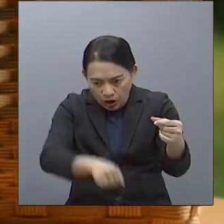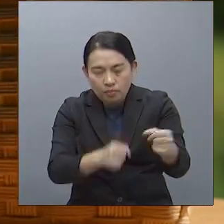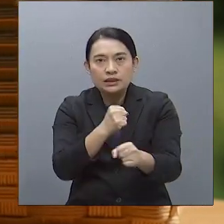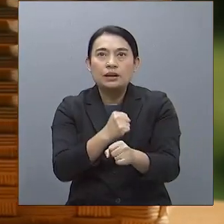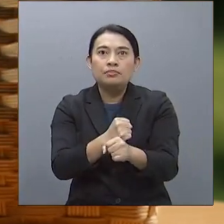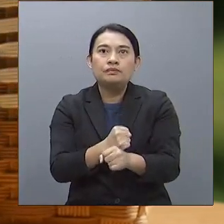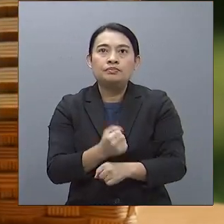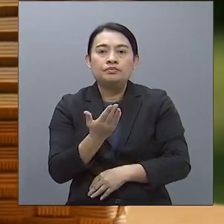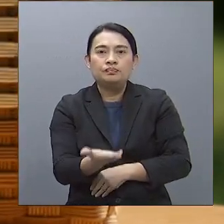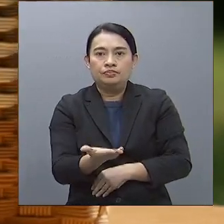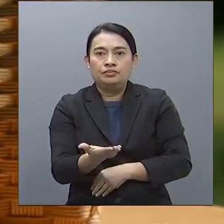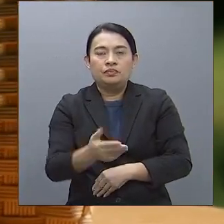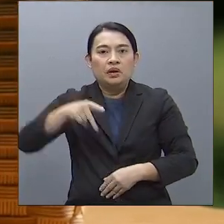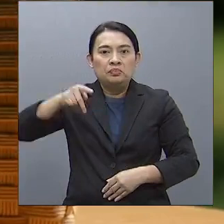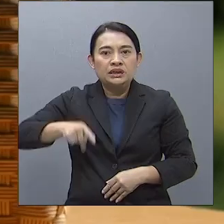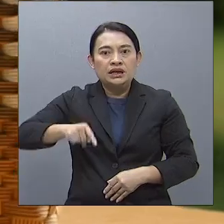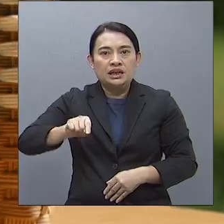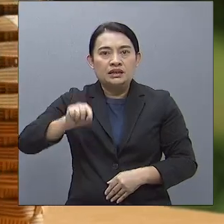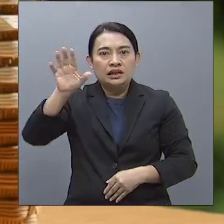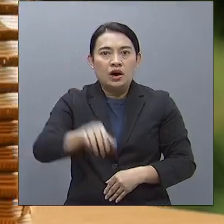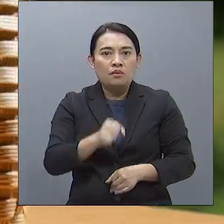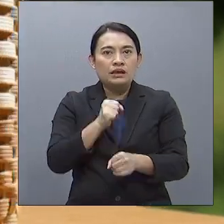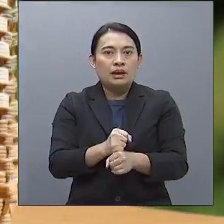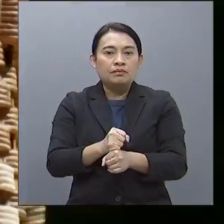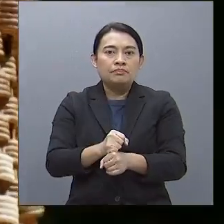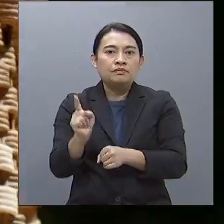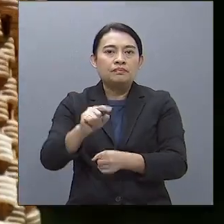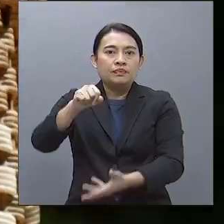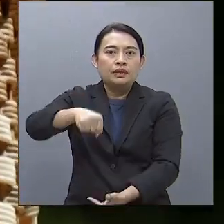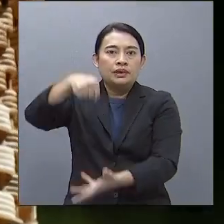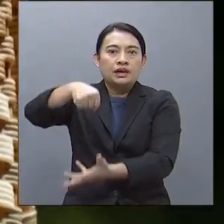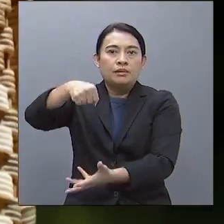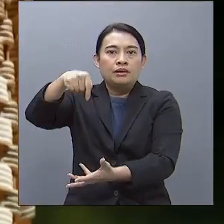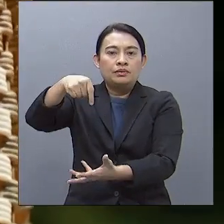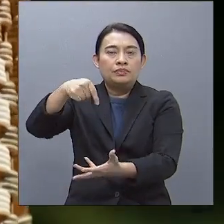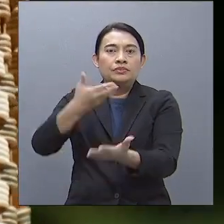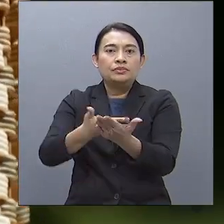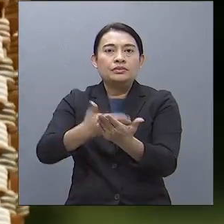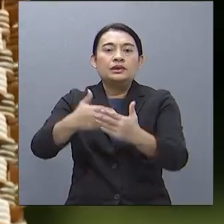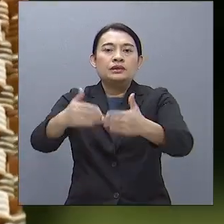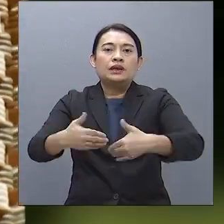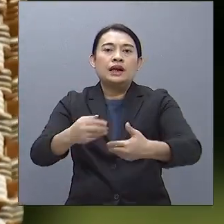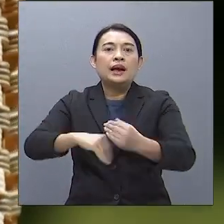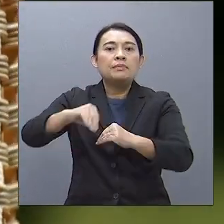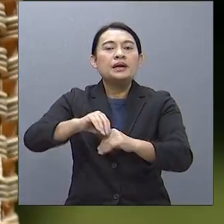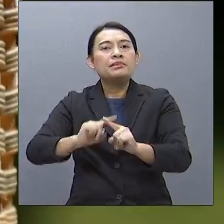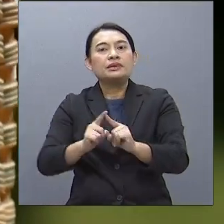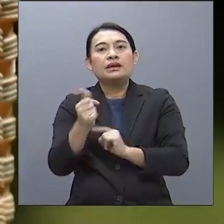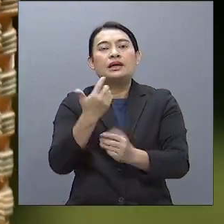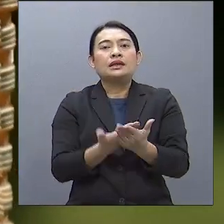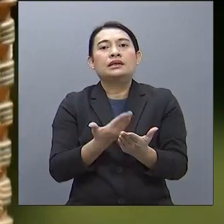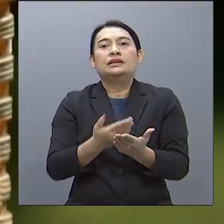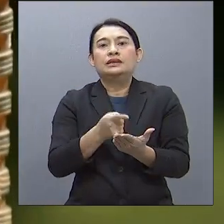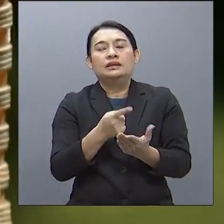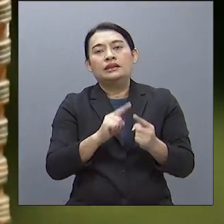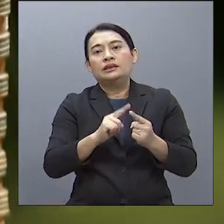ายเป็นคุณสมบัติพิเศษที่เอามาทำเป็นกระเป๋าได้เพิ่มมูลค่าเพิ่มรายได้ลดรายจ่ายให้กับชุมชนและเป็นการพัฒนาเศรษฐ